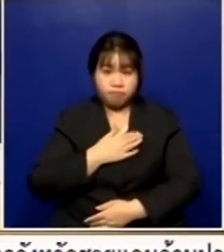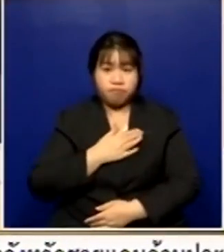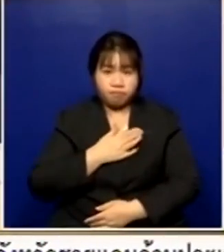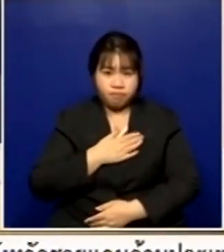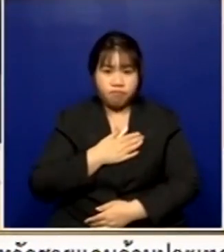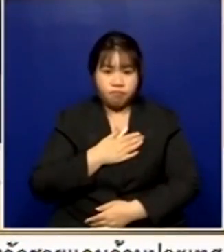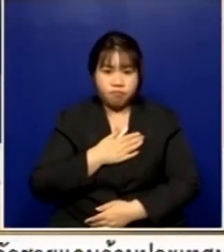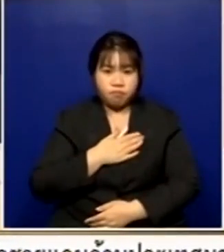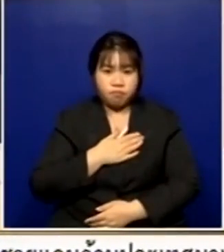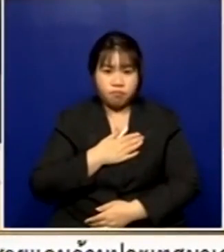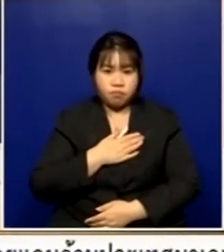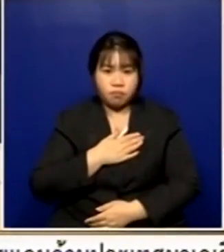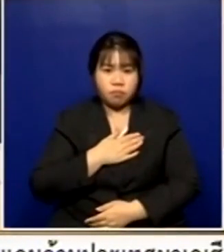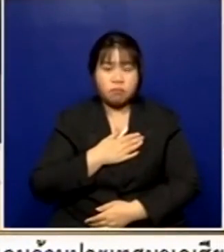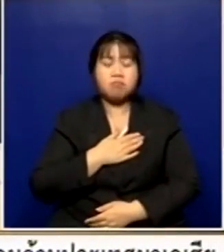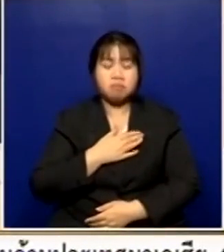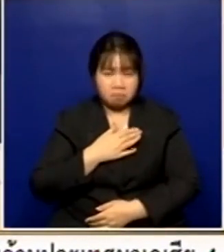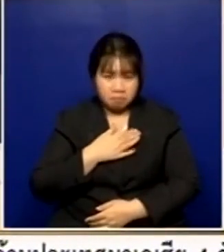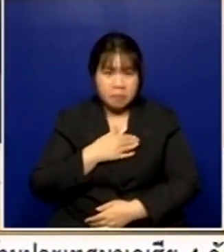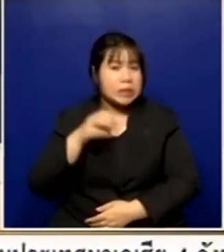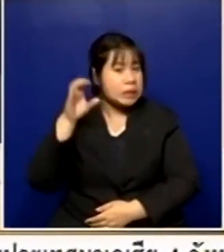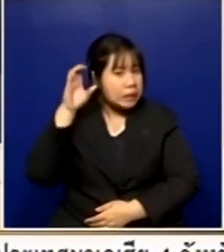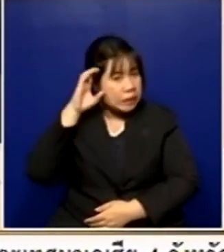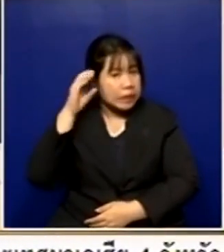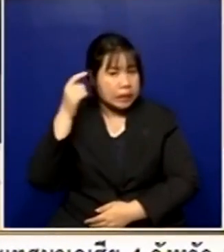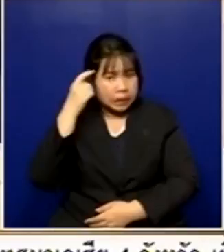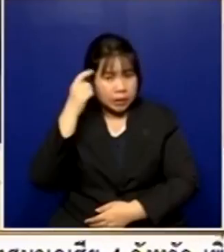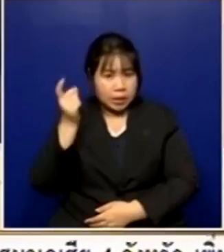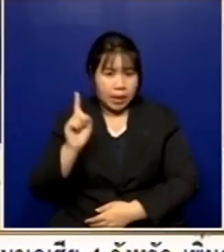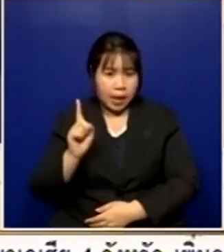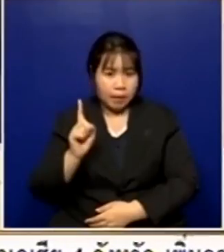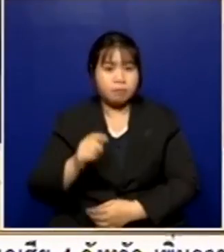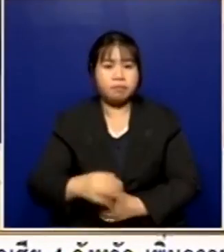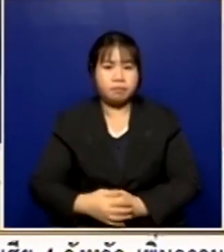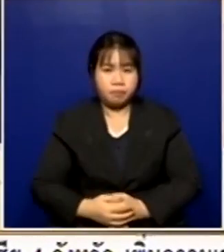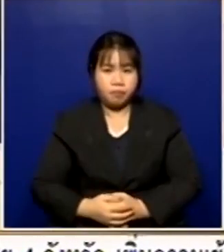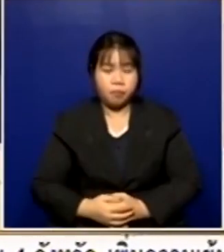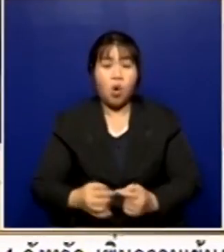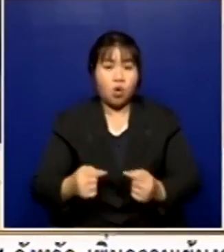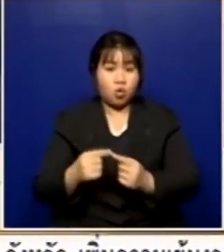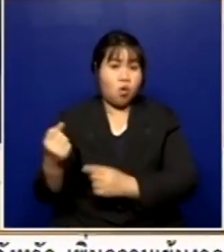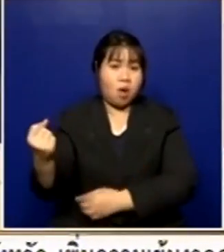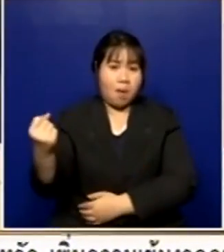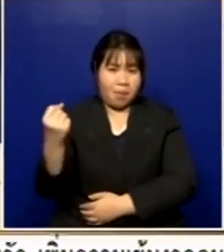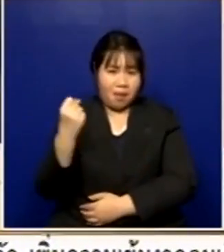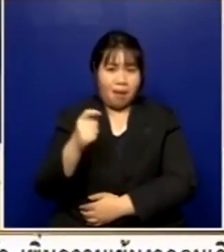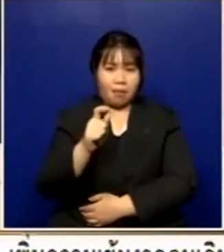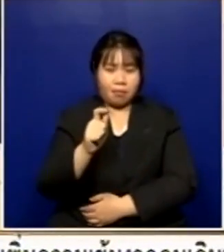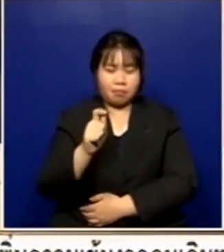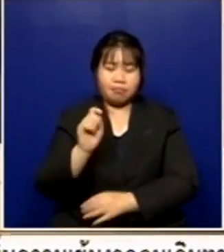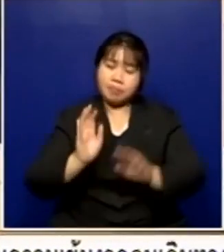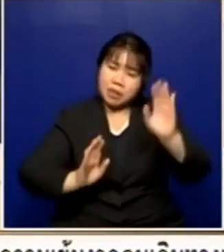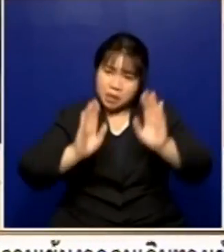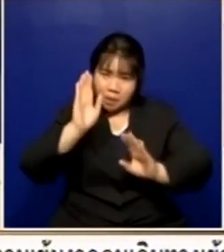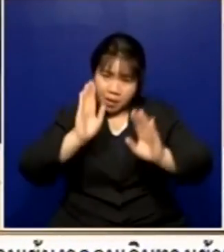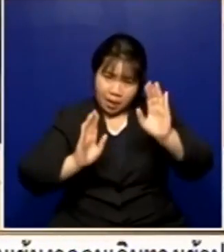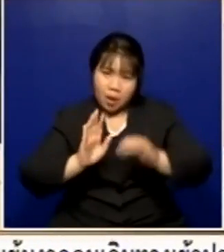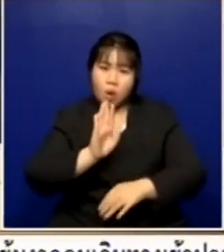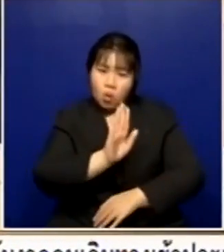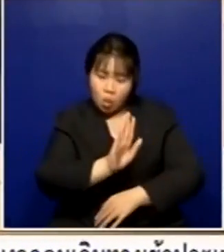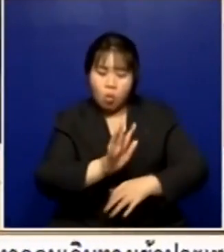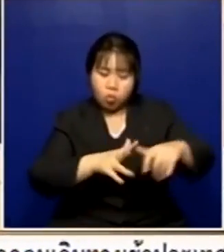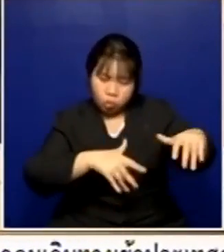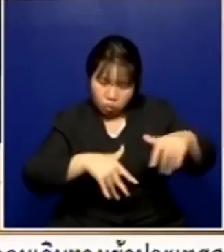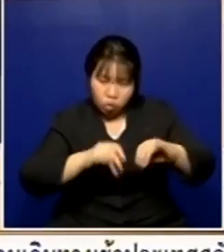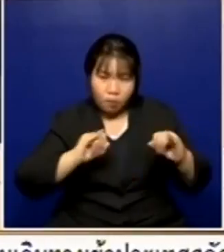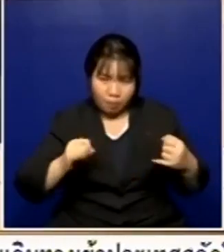เชื่อมากอันหน้าตาทิพย์อะใจแผนของประชา